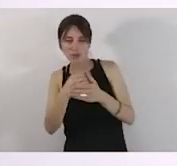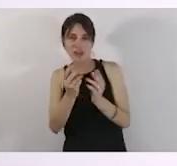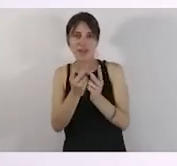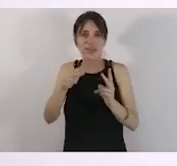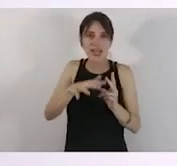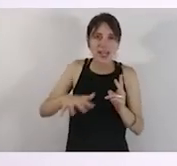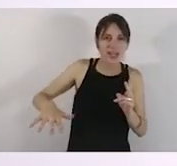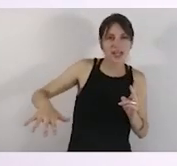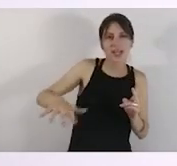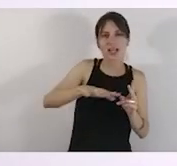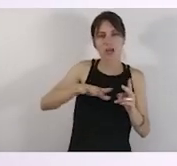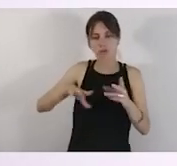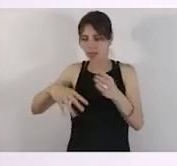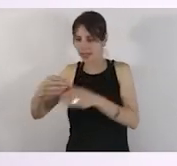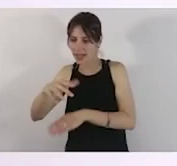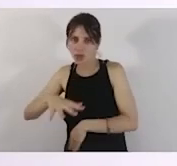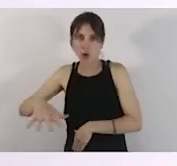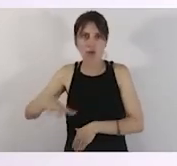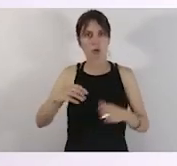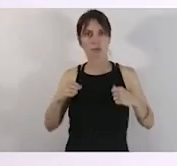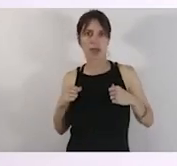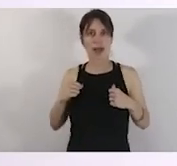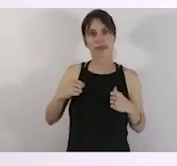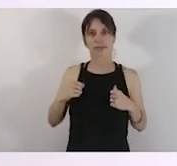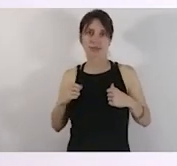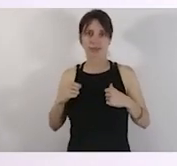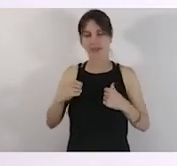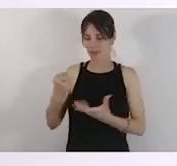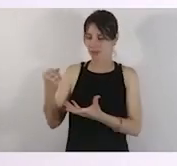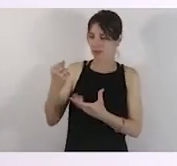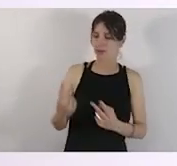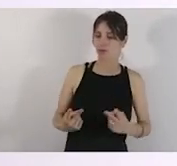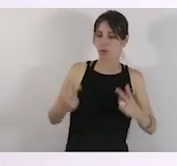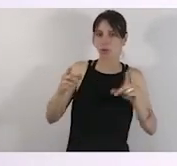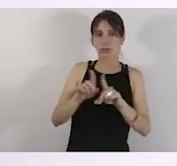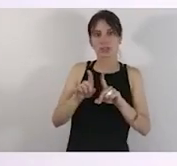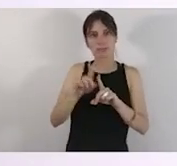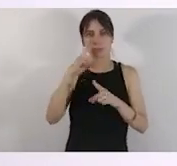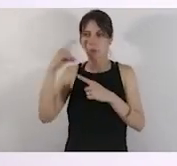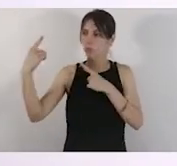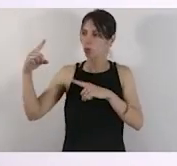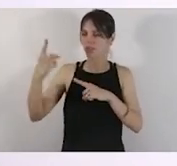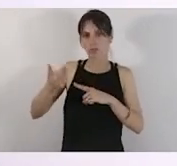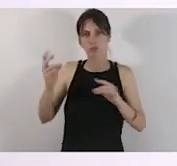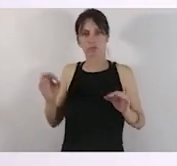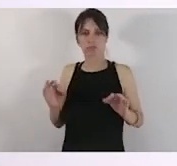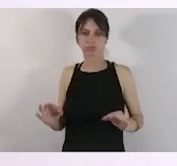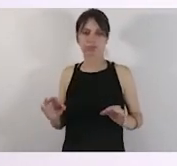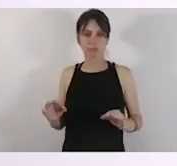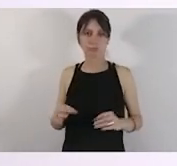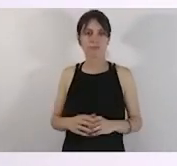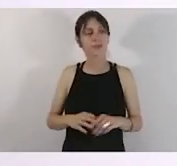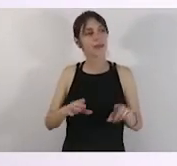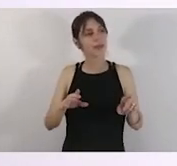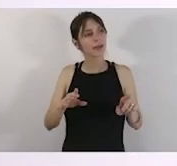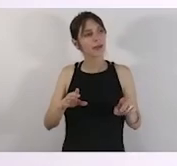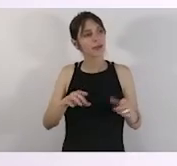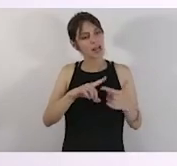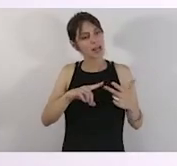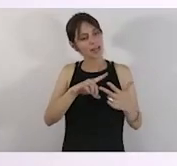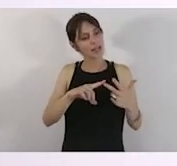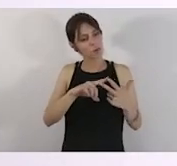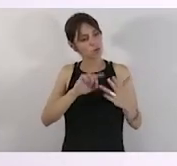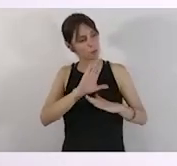et l'ensemble de son patrimoine et favorisant un tourisme plus soutenable. Est-ce que je regroupe les deux, Madame la